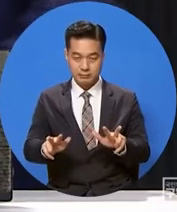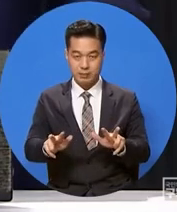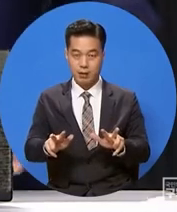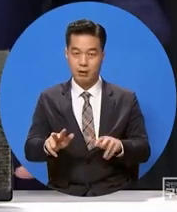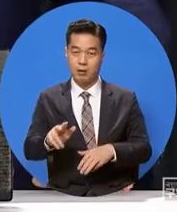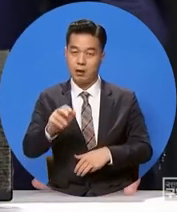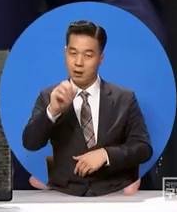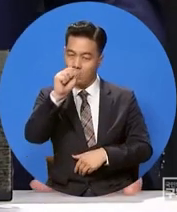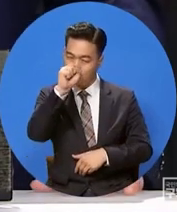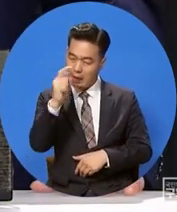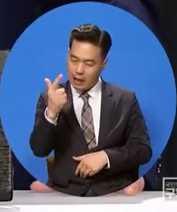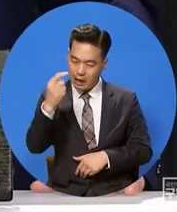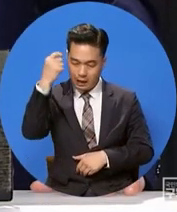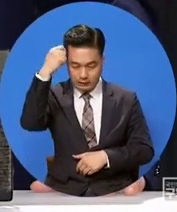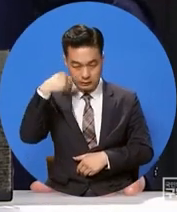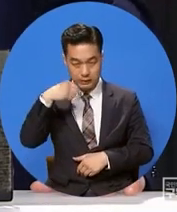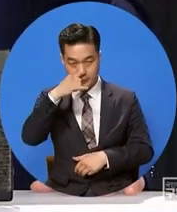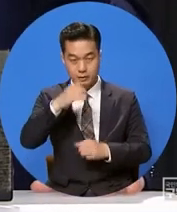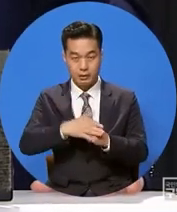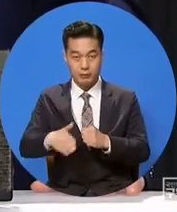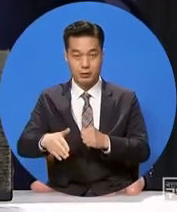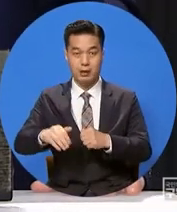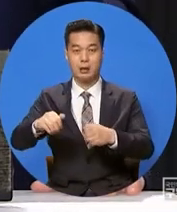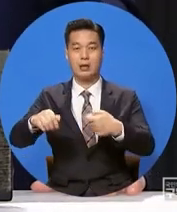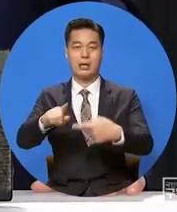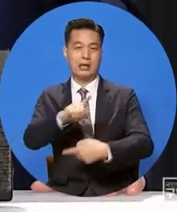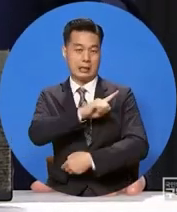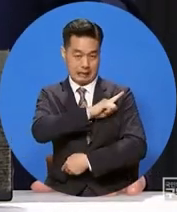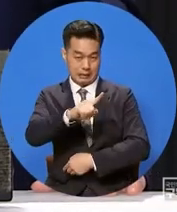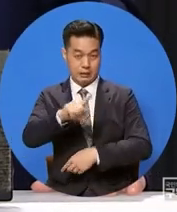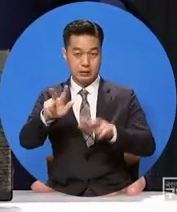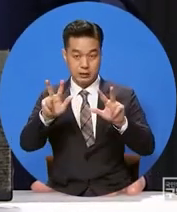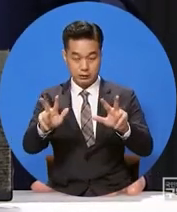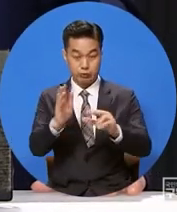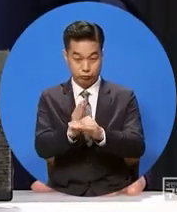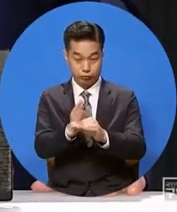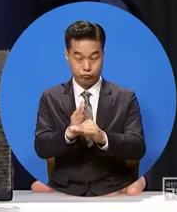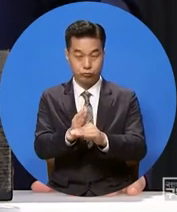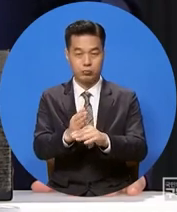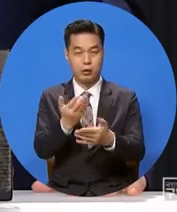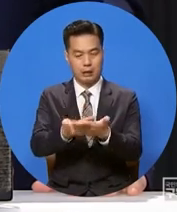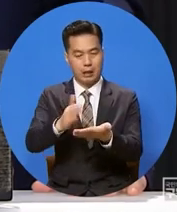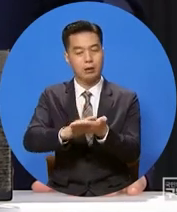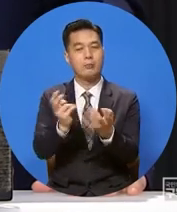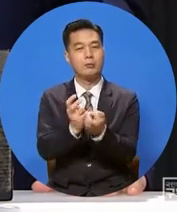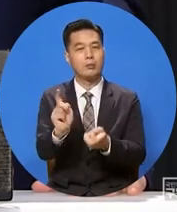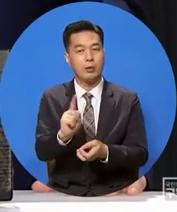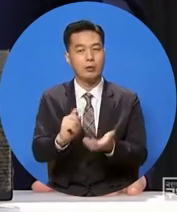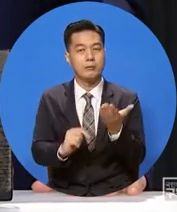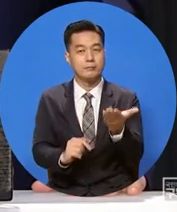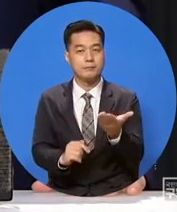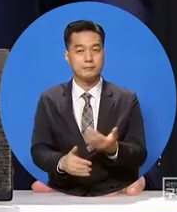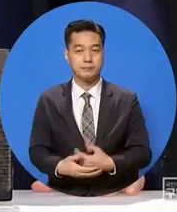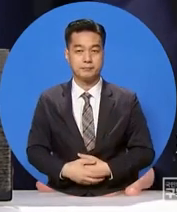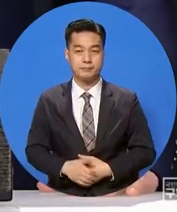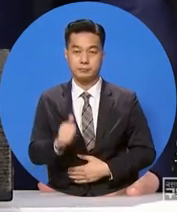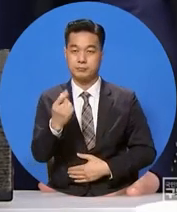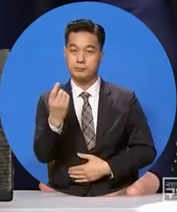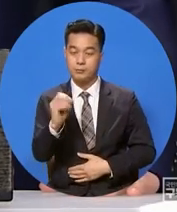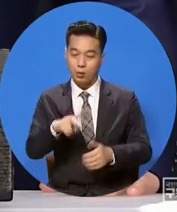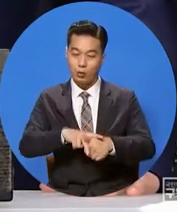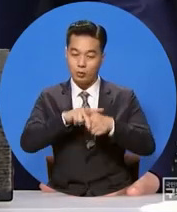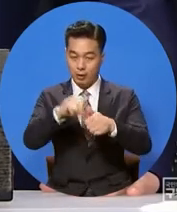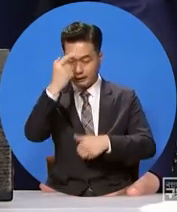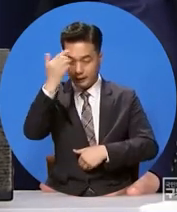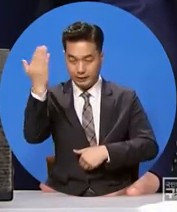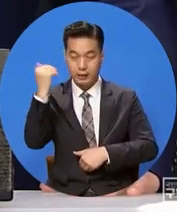비호감도가 야권 후보 중에 압도적으로 1등이에요. 이걸 네. 어떻게 개선을 좀 하시겠습니까? 그럼 제가 그 홍 후보님께서